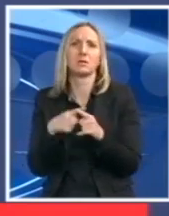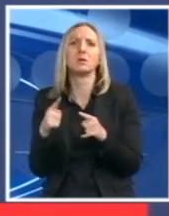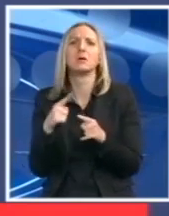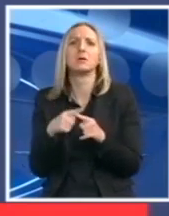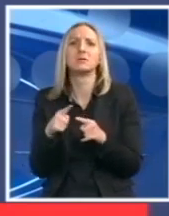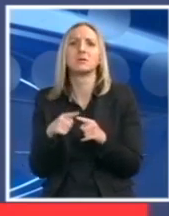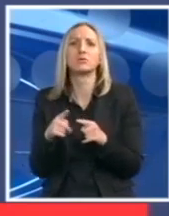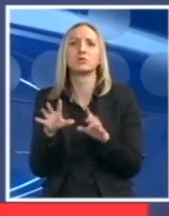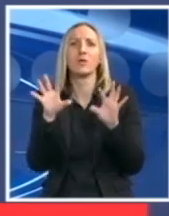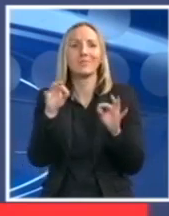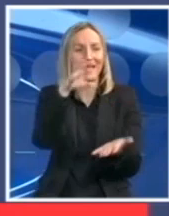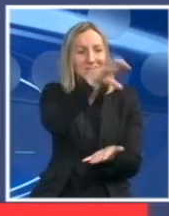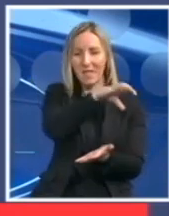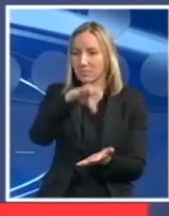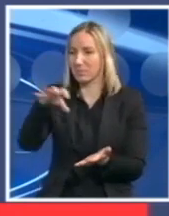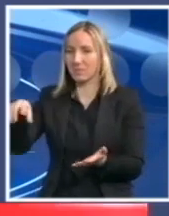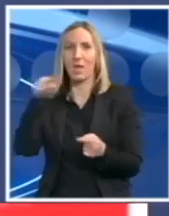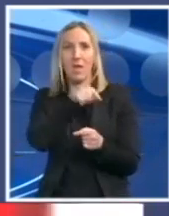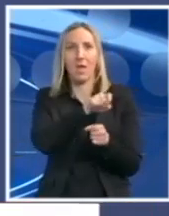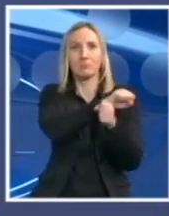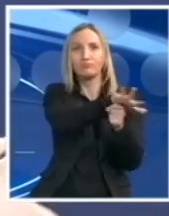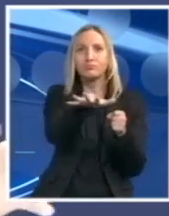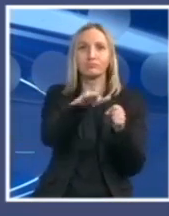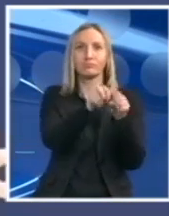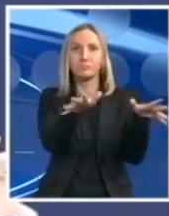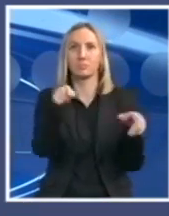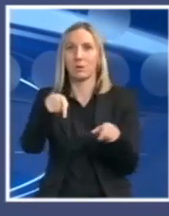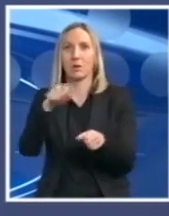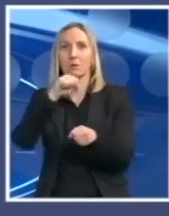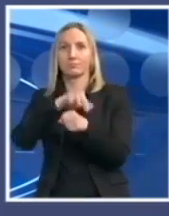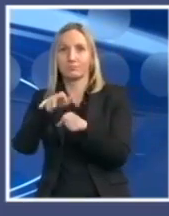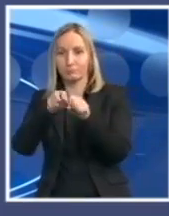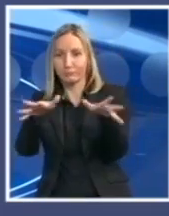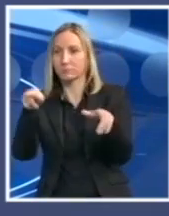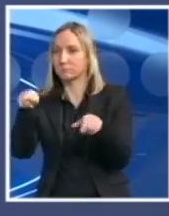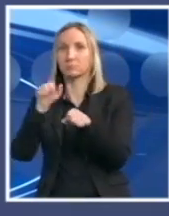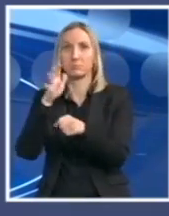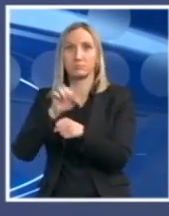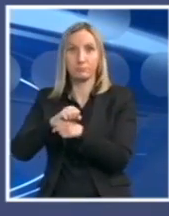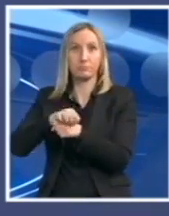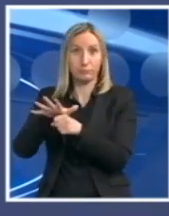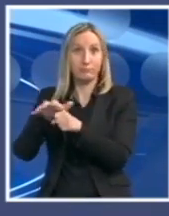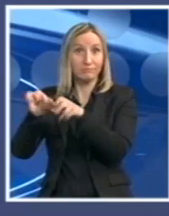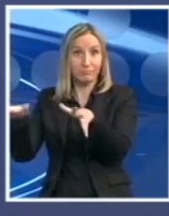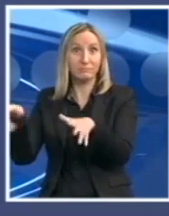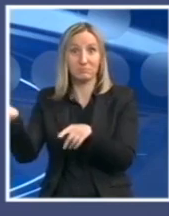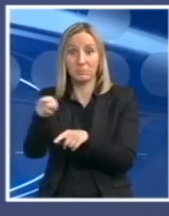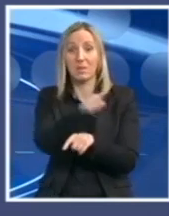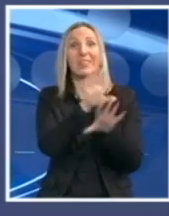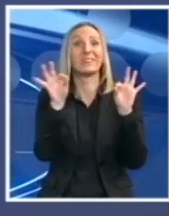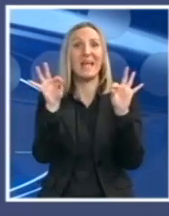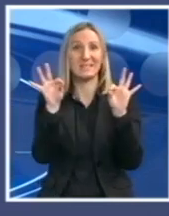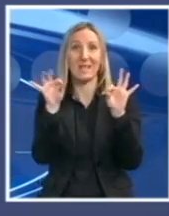desetak klastera identifikovano i povezivanje svih ostalih slučajeva vezano za te klastere,